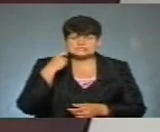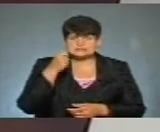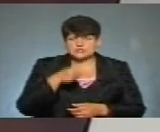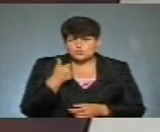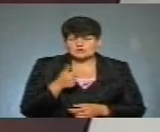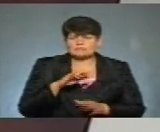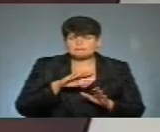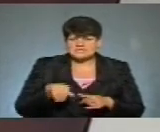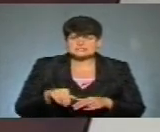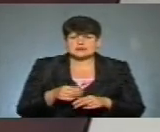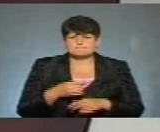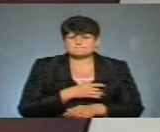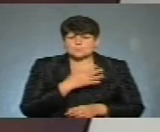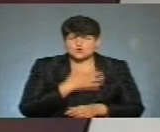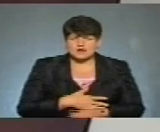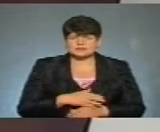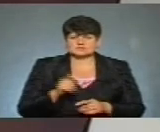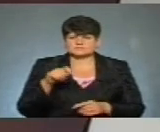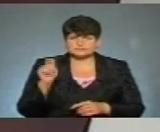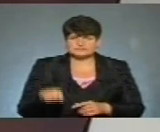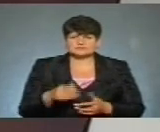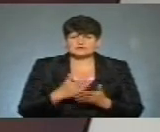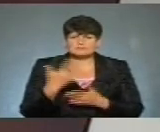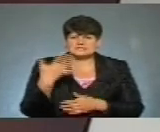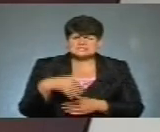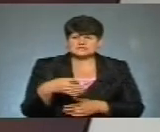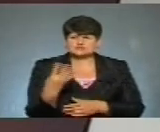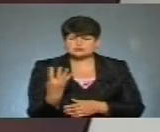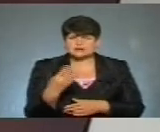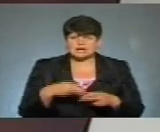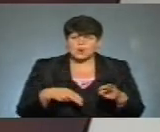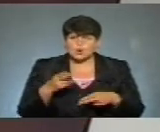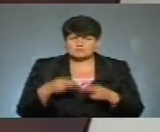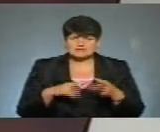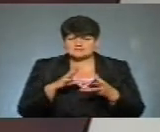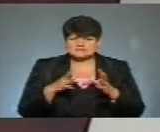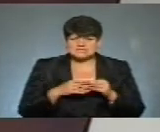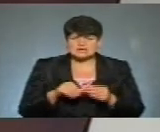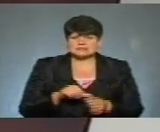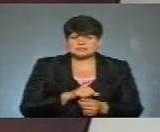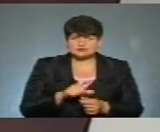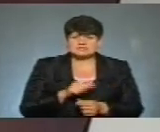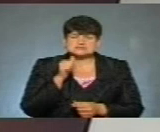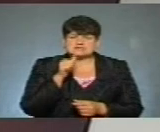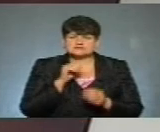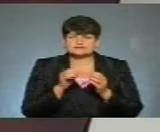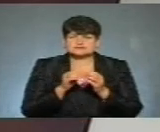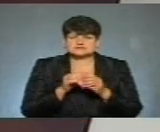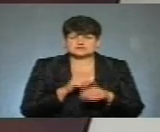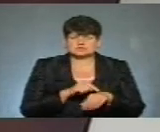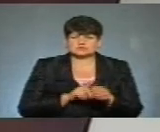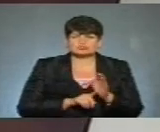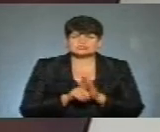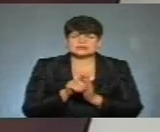на фронті він переніс 54 операції під загальним наркозом. Завтра о 10-й годині розпочнеться